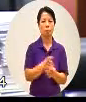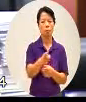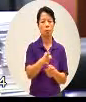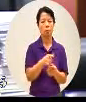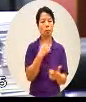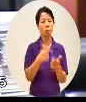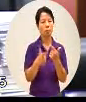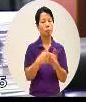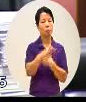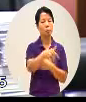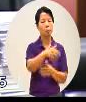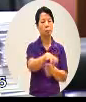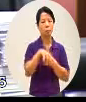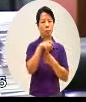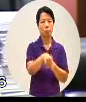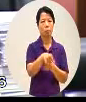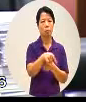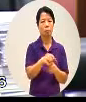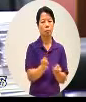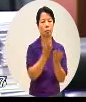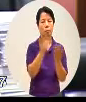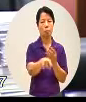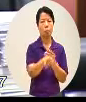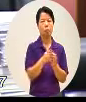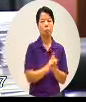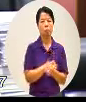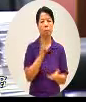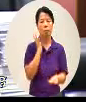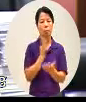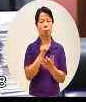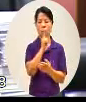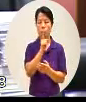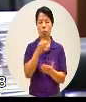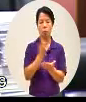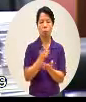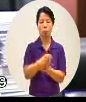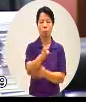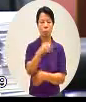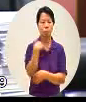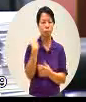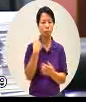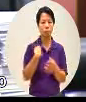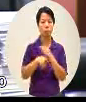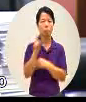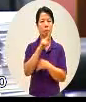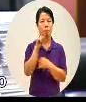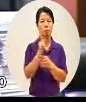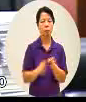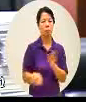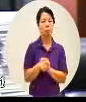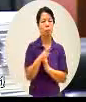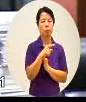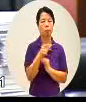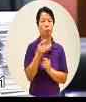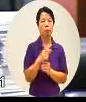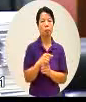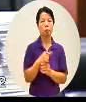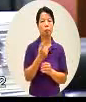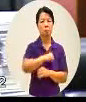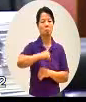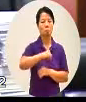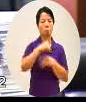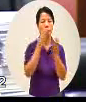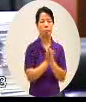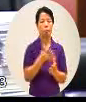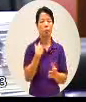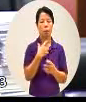发了。跟你讲这么多遍了，你都不听，你又给我硬到那些天顶外路，然后又